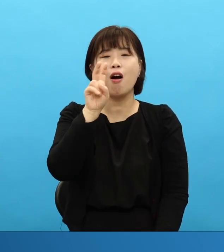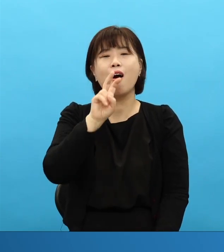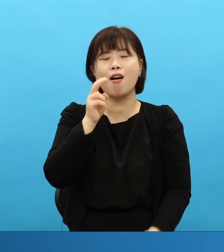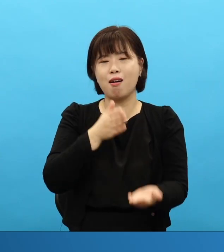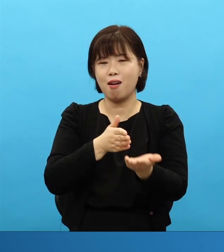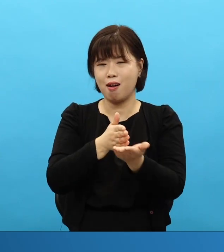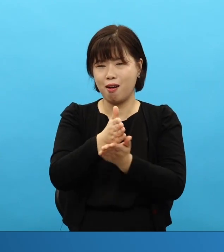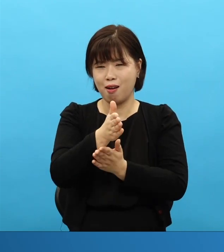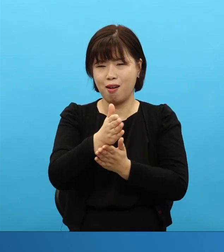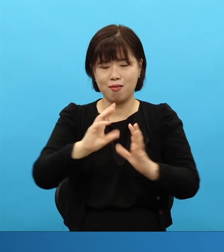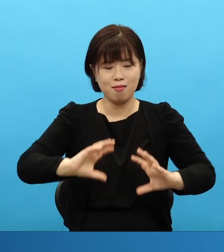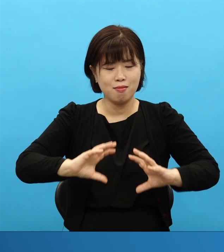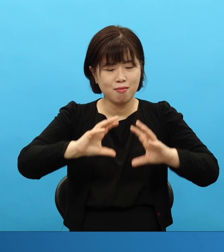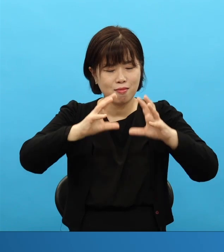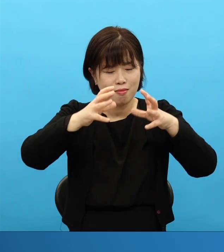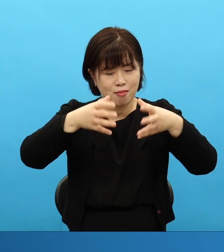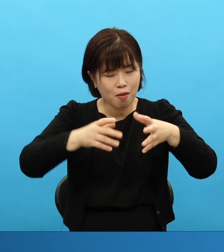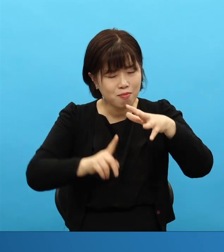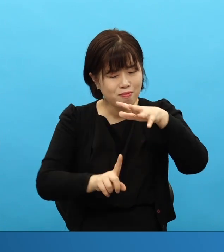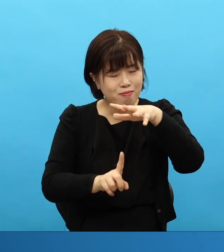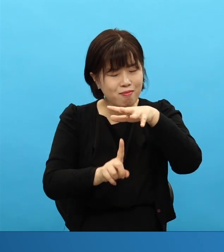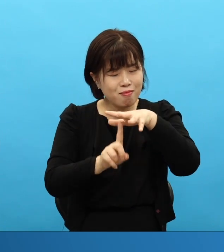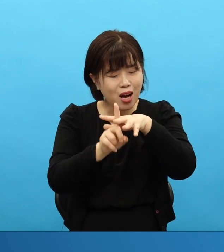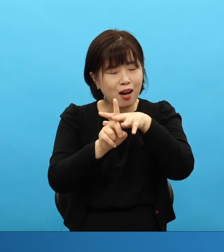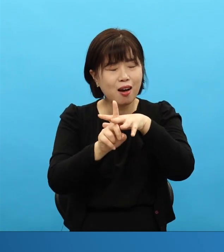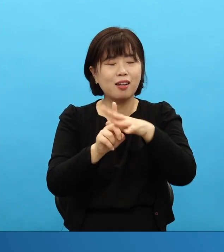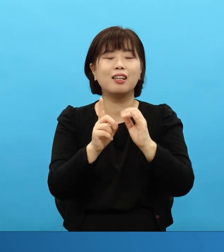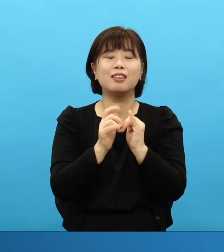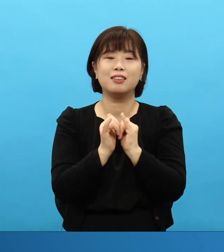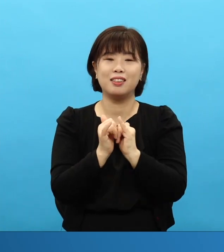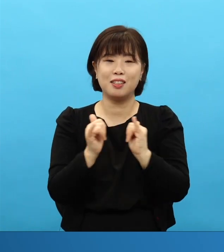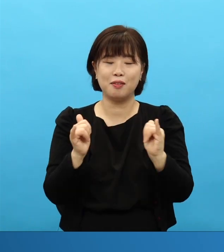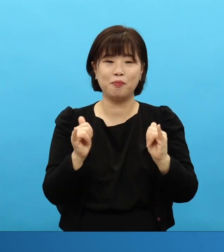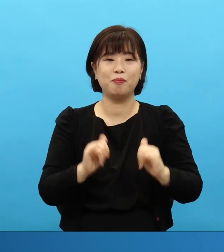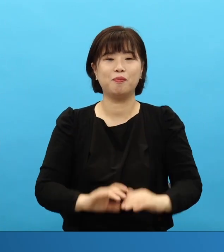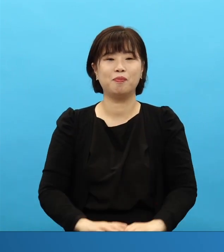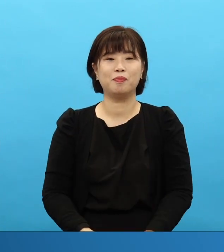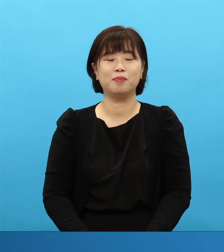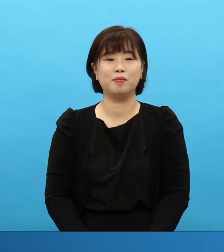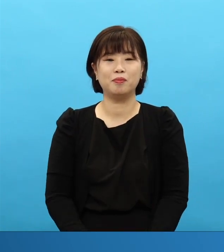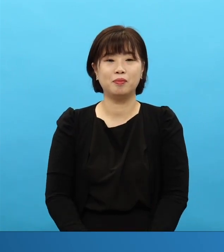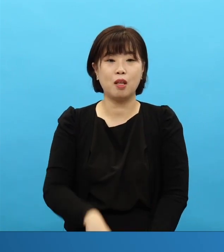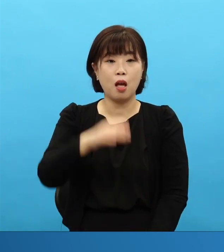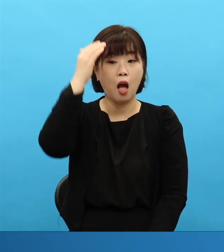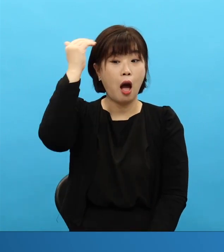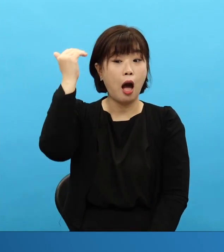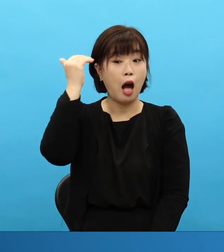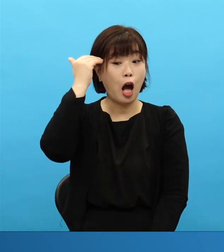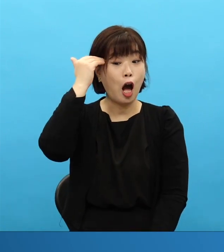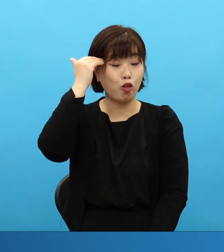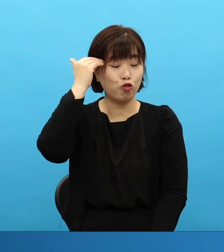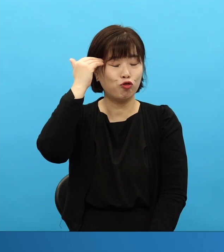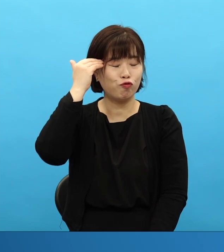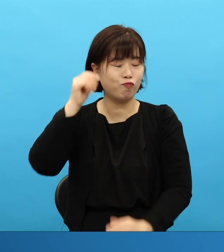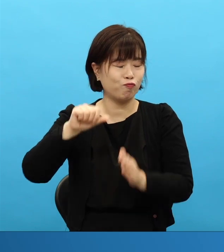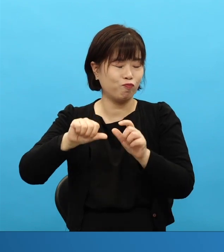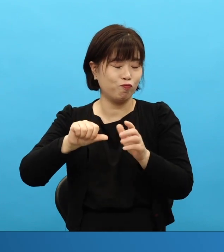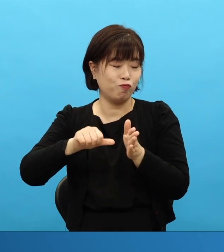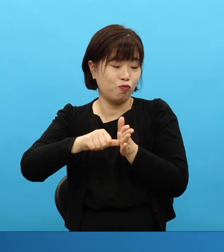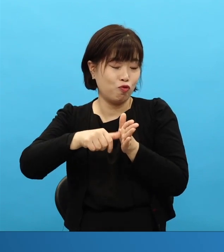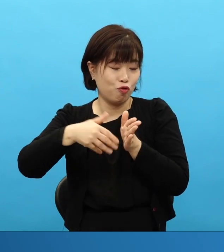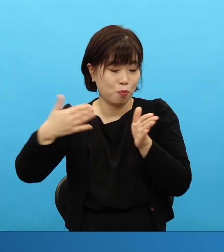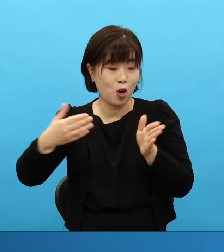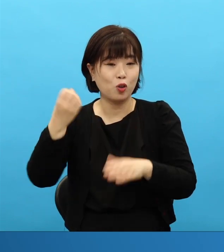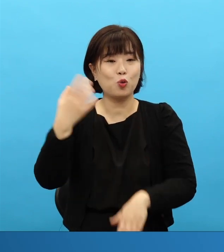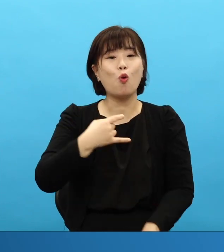know, but he is a tenor, and he's somebody who's hard to find. 사실상 우리 한국에서도 인정하고 있고 독일에서 인정하는 가수입니다.